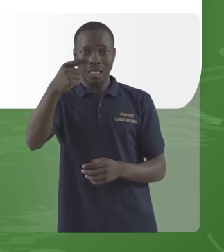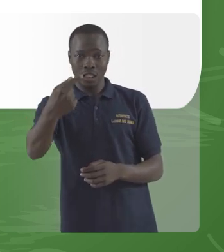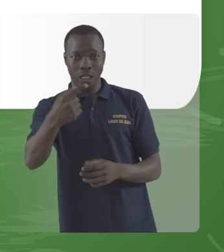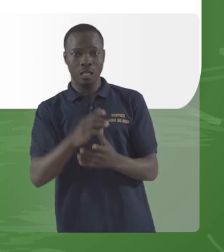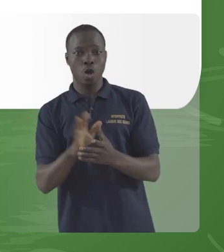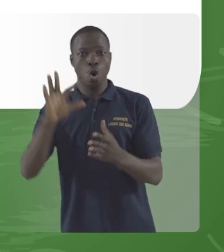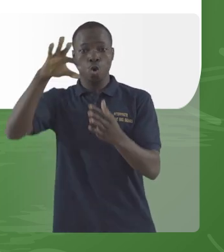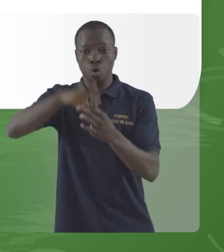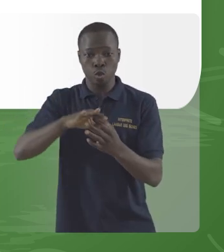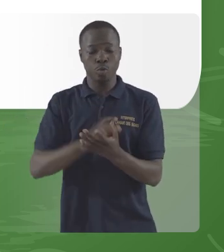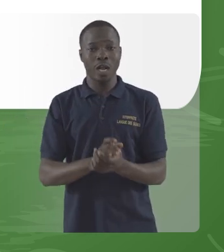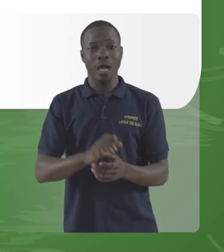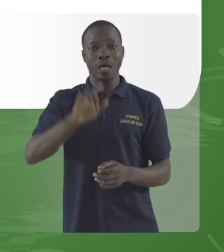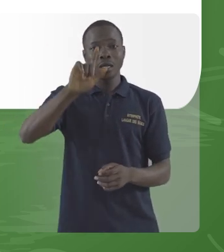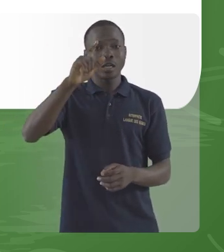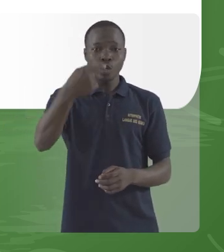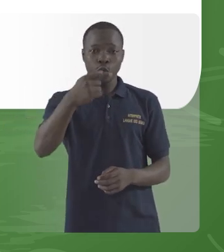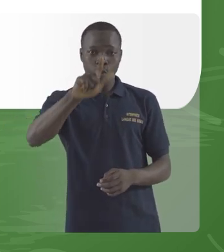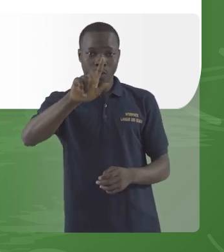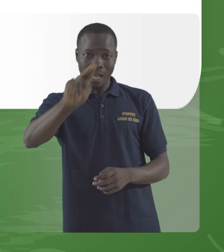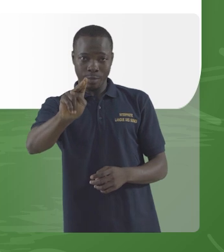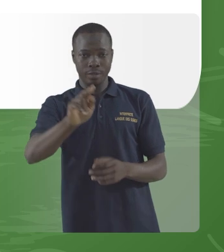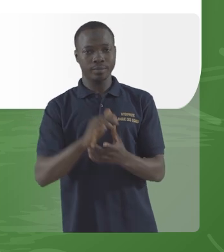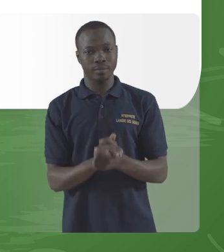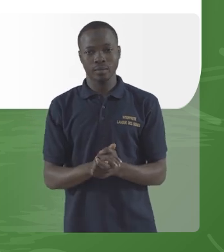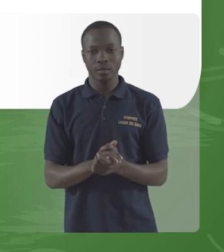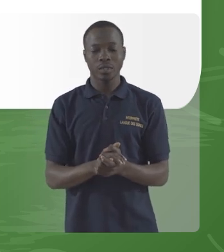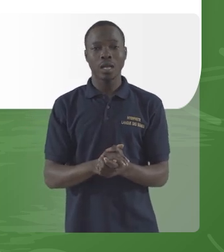CAG code pour la glutamine.